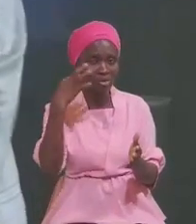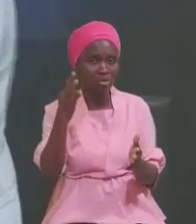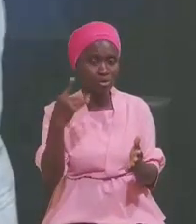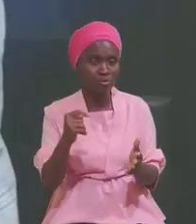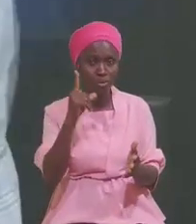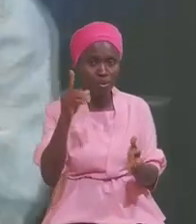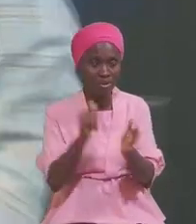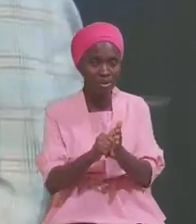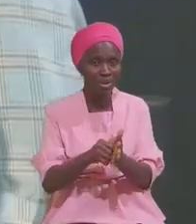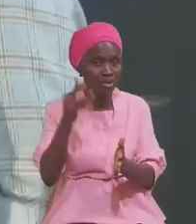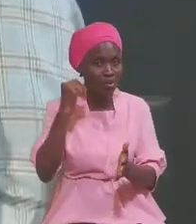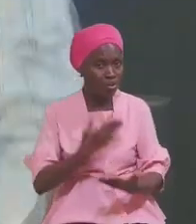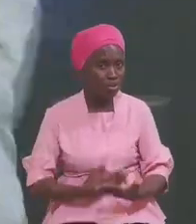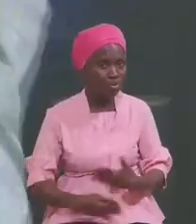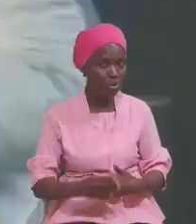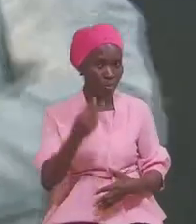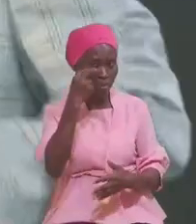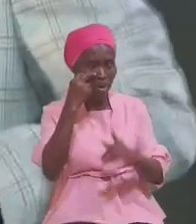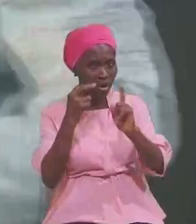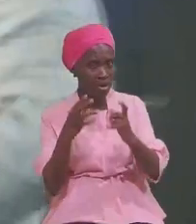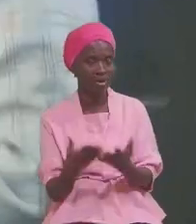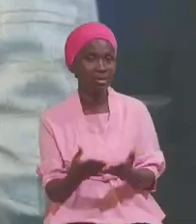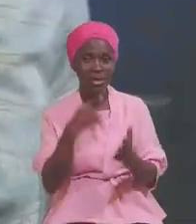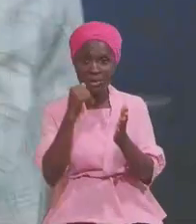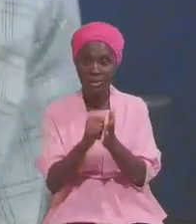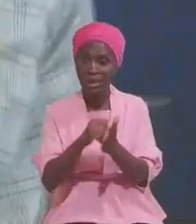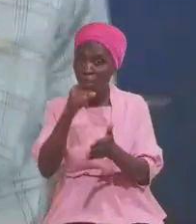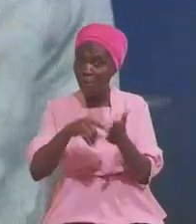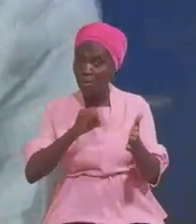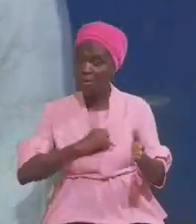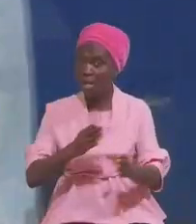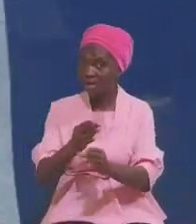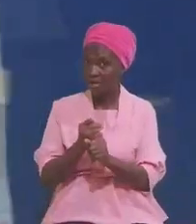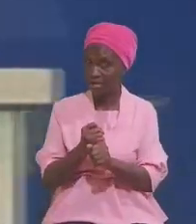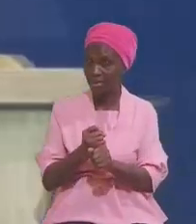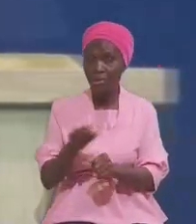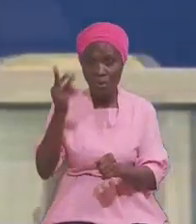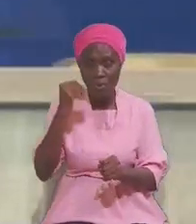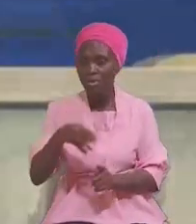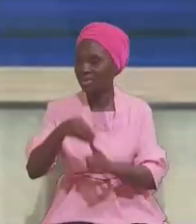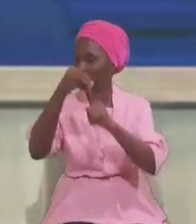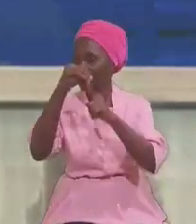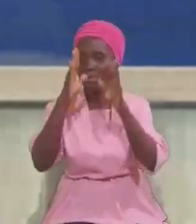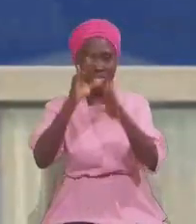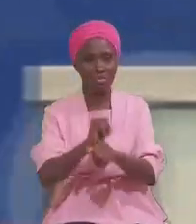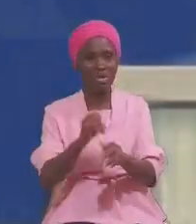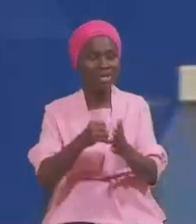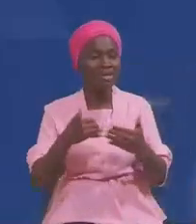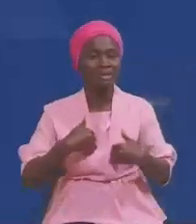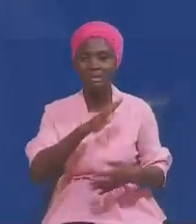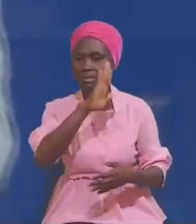né. Il dit, ce que j'ai reçu était un miracle spécial. Cela ne s'est jamais produit. Ce que j'ai